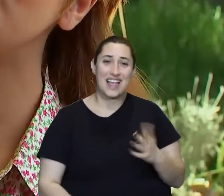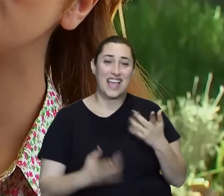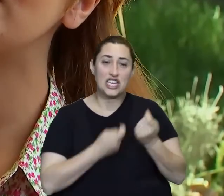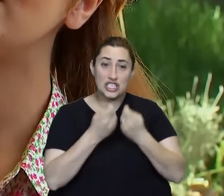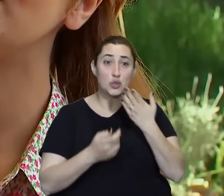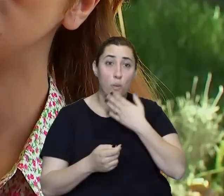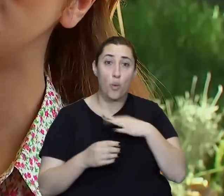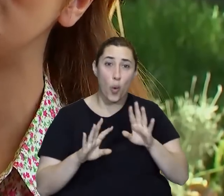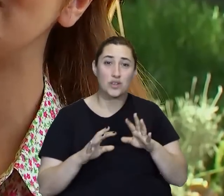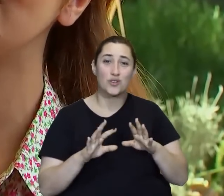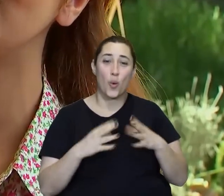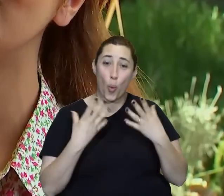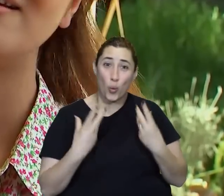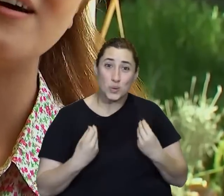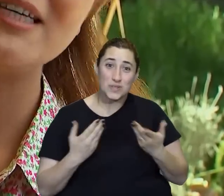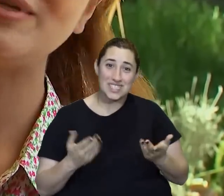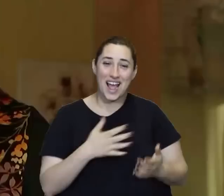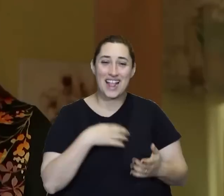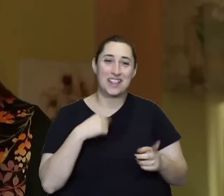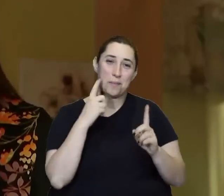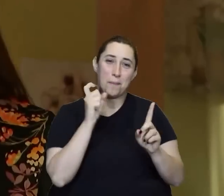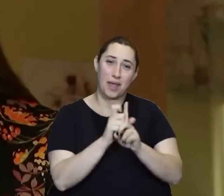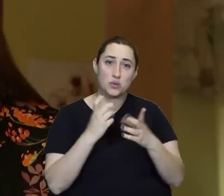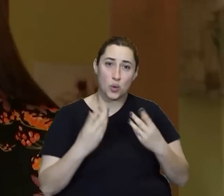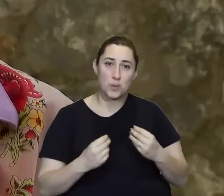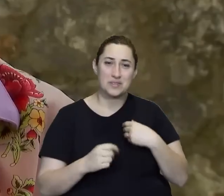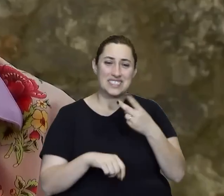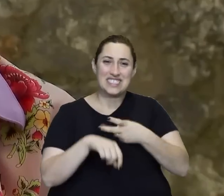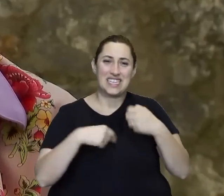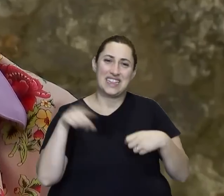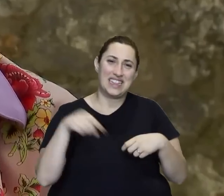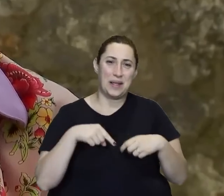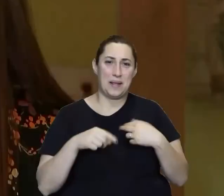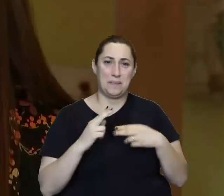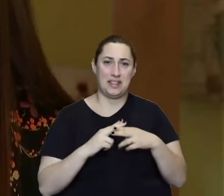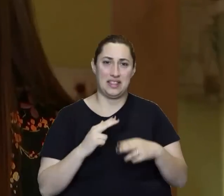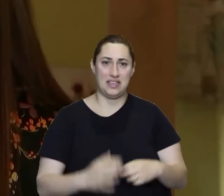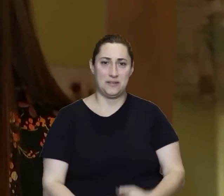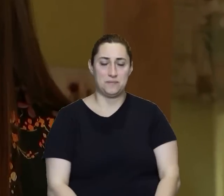eğer işin yoksa, mümkünse anneme sen baksan, ben bir iki saate gider gelirim.